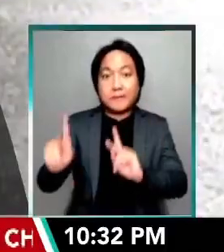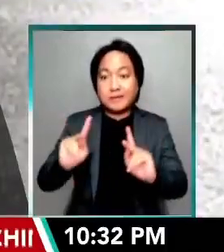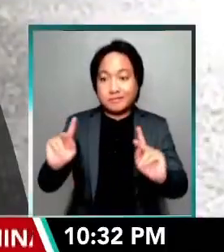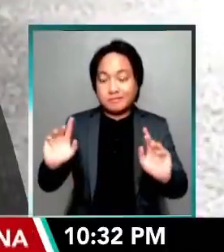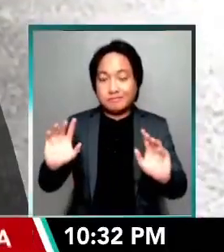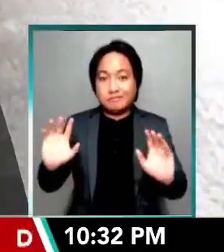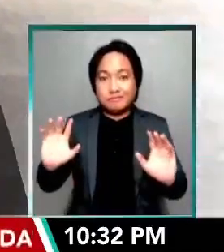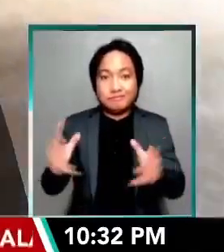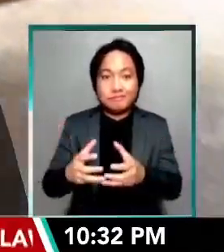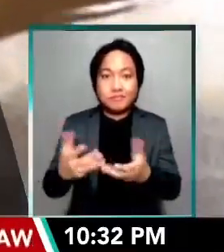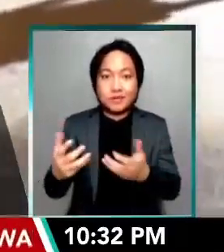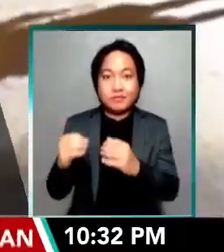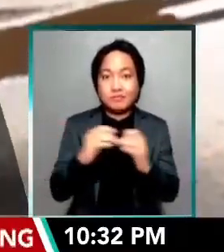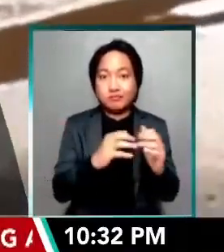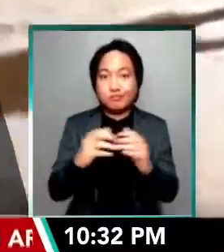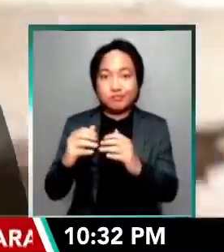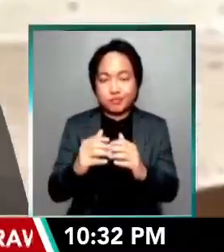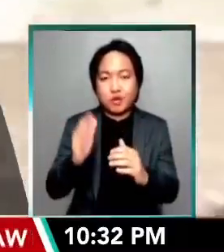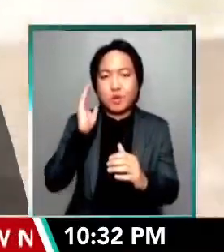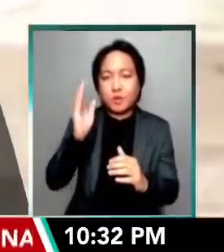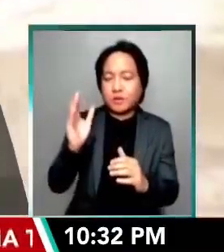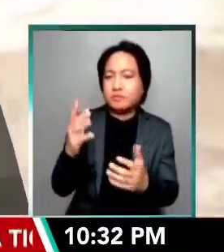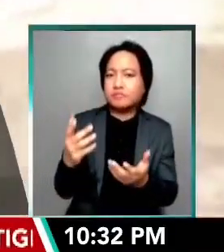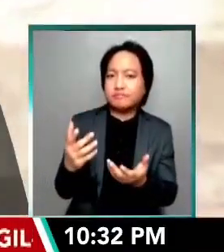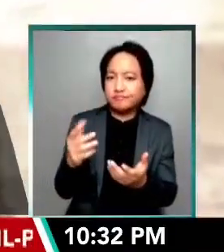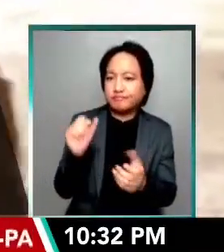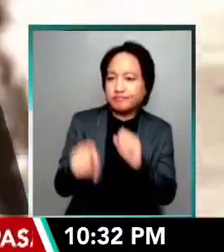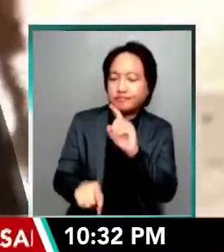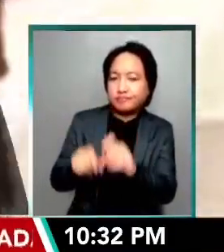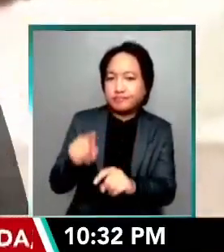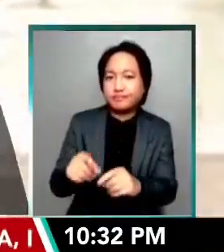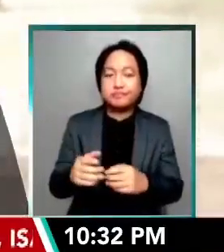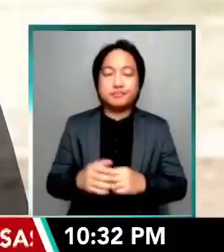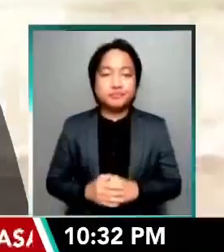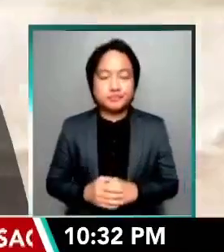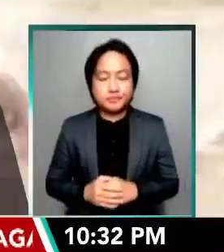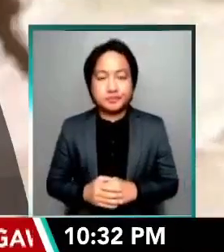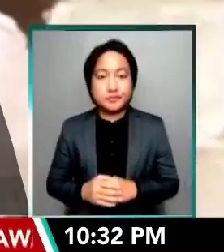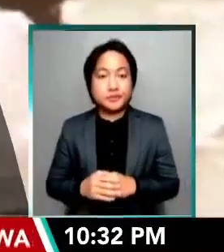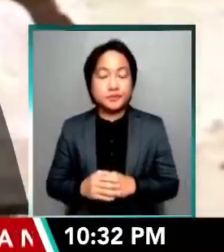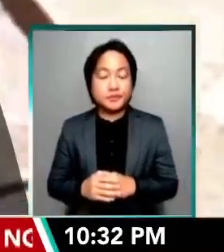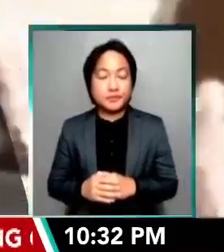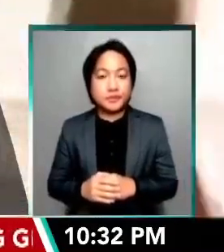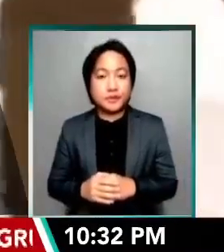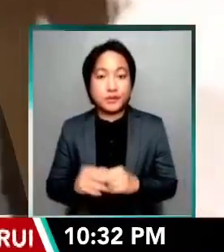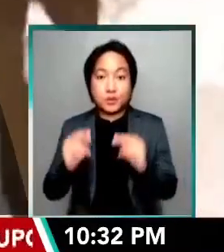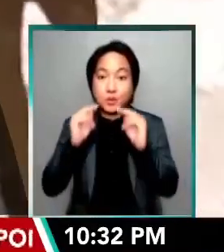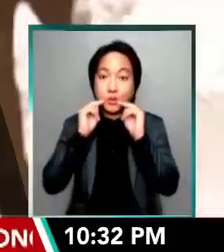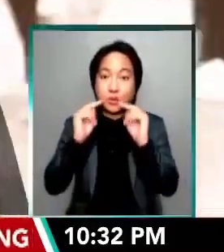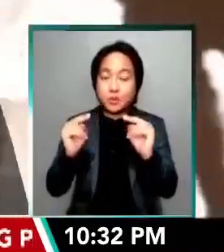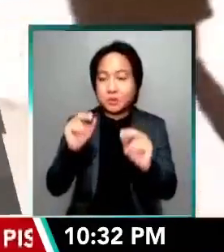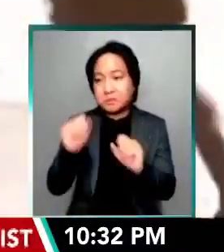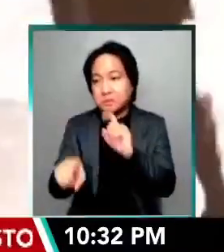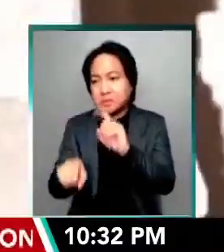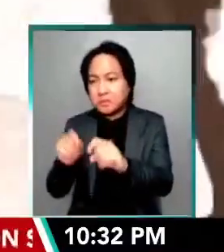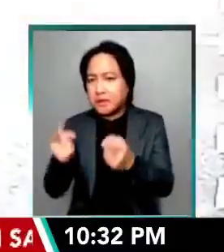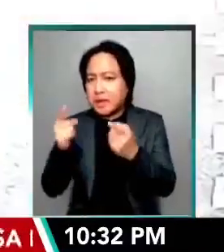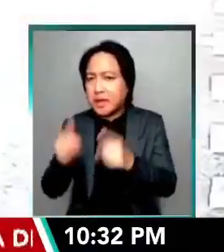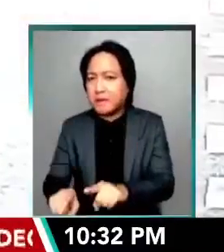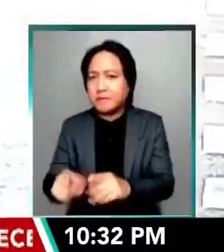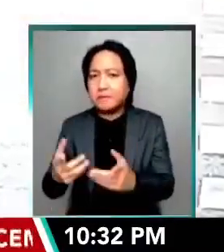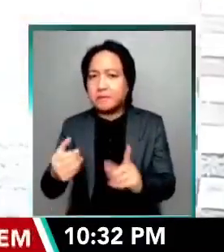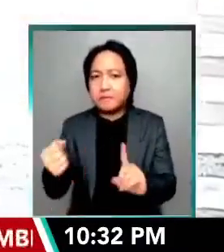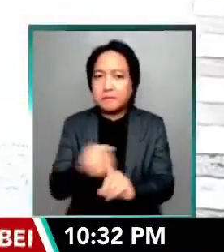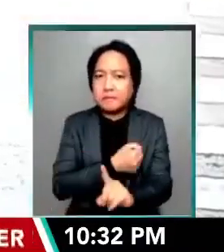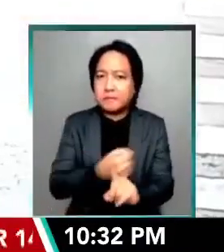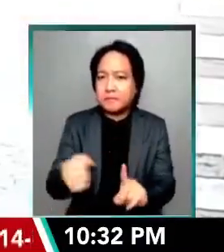TV 1 North Central Luzon na makuhanan ng pahayag ang nambugbog at iba pang sangkot sa insidente.